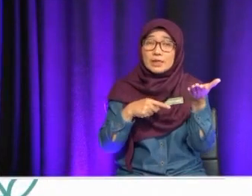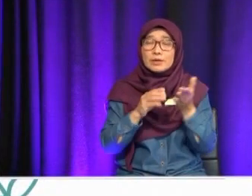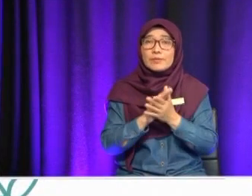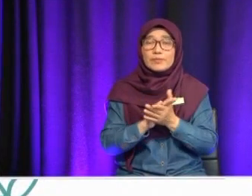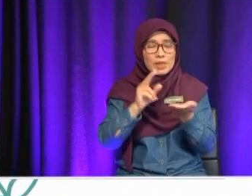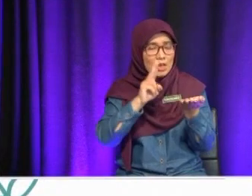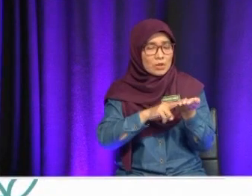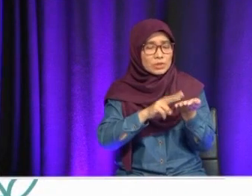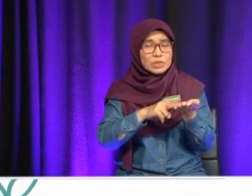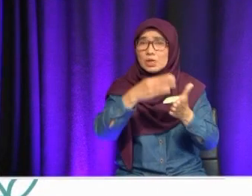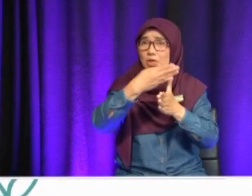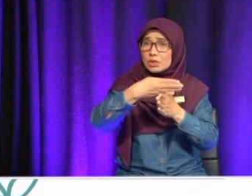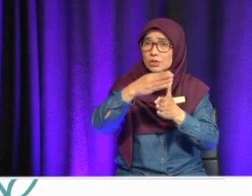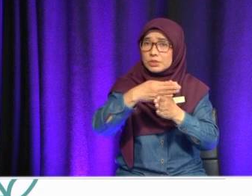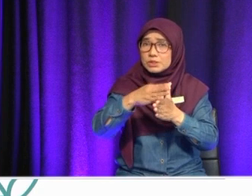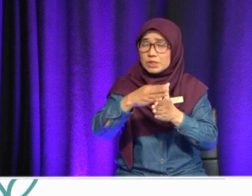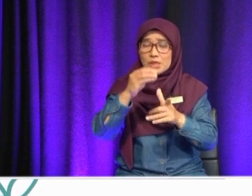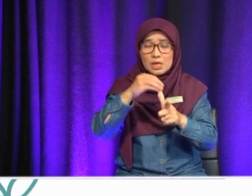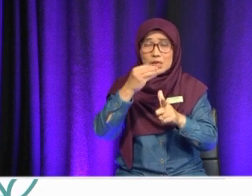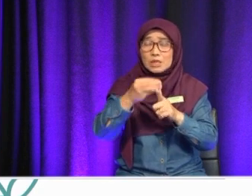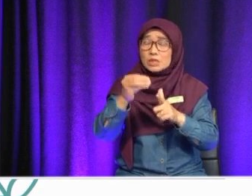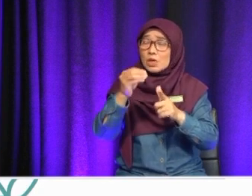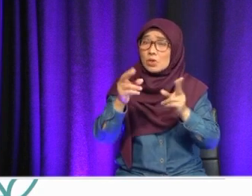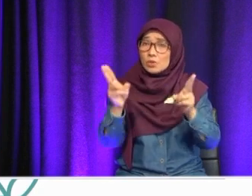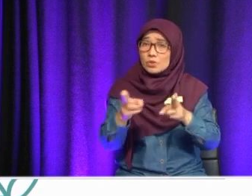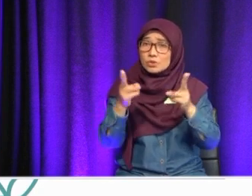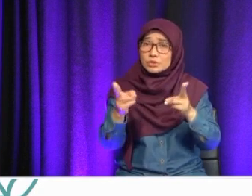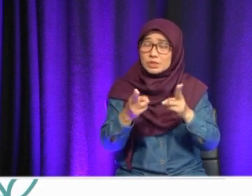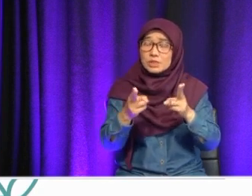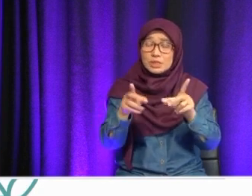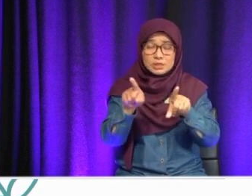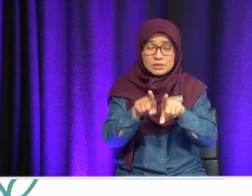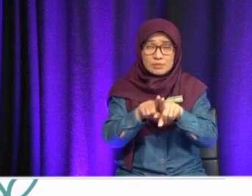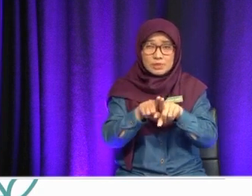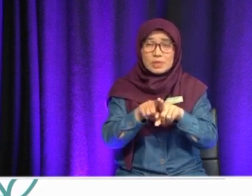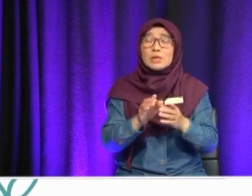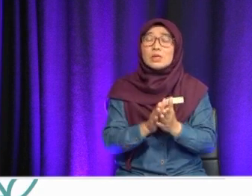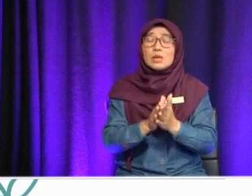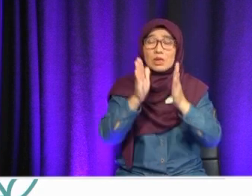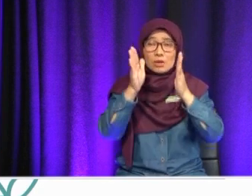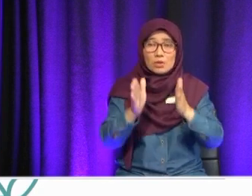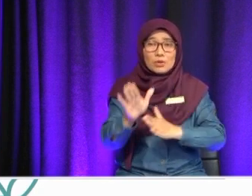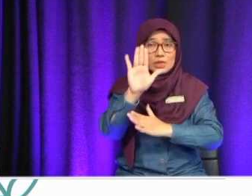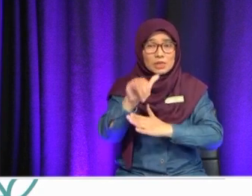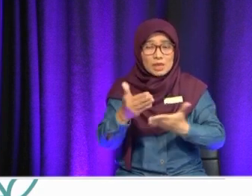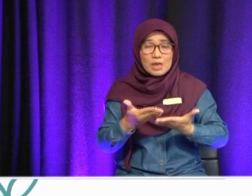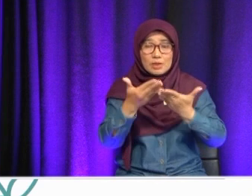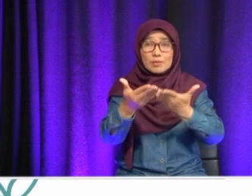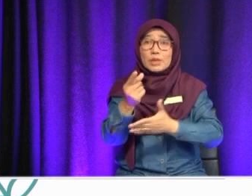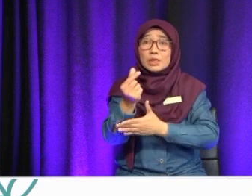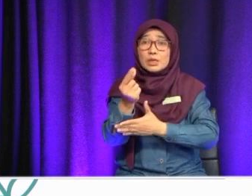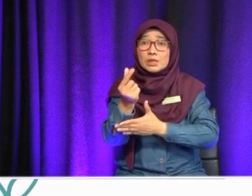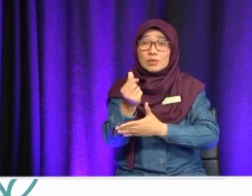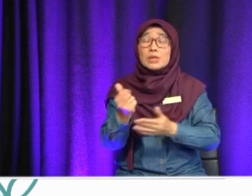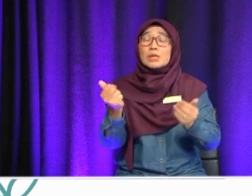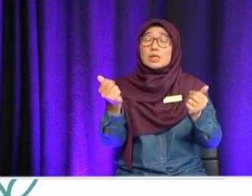kontrak perkongsian atau usaha sama antara pemodal yang membekalkan modal dengan